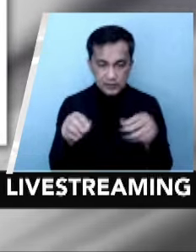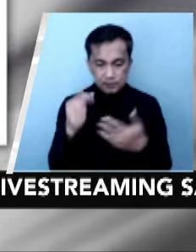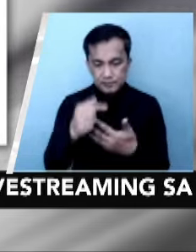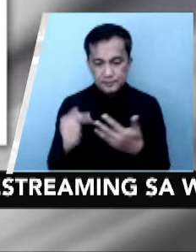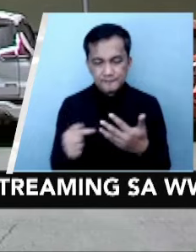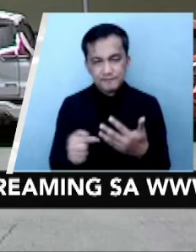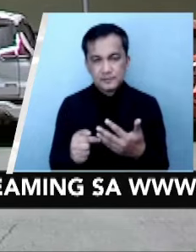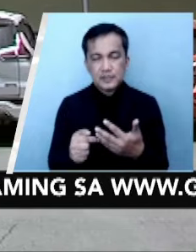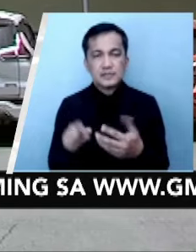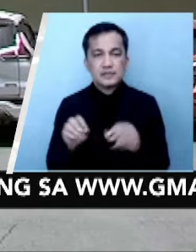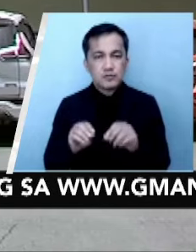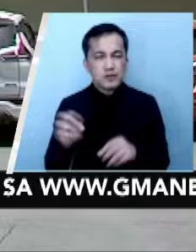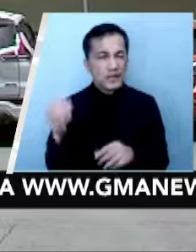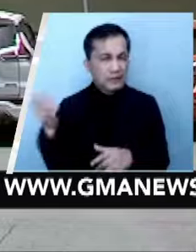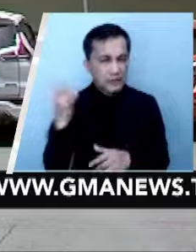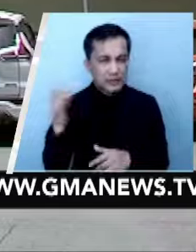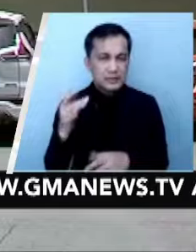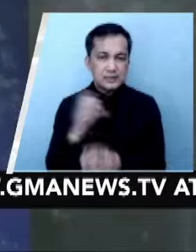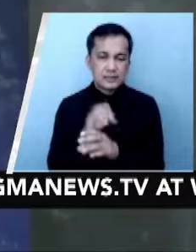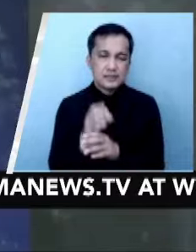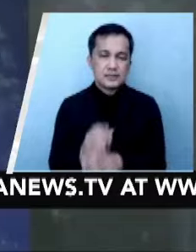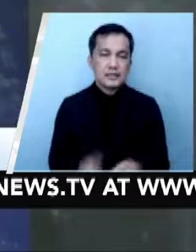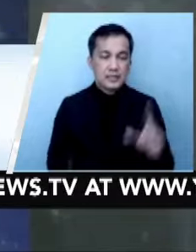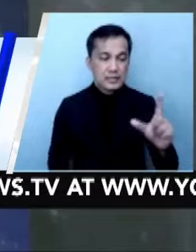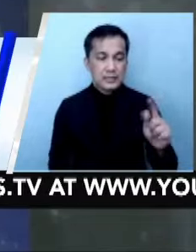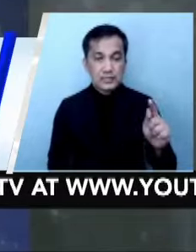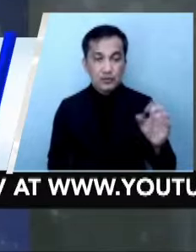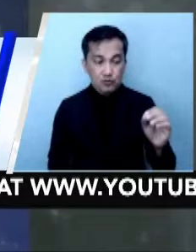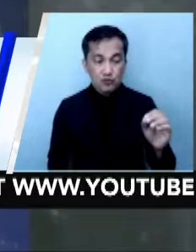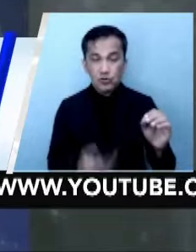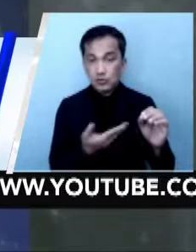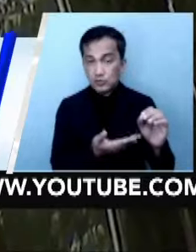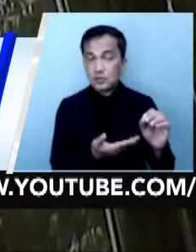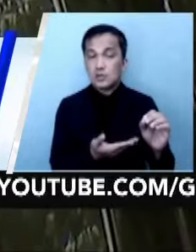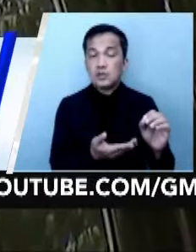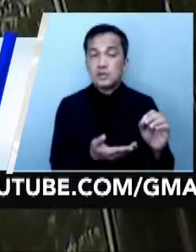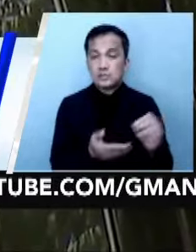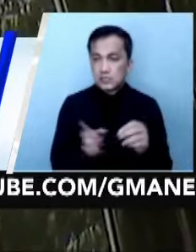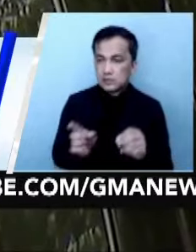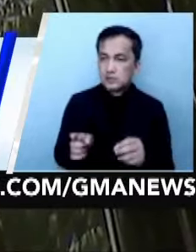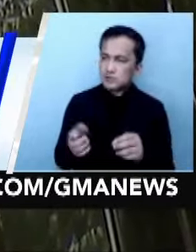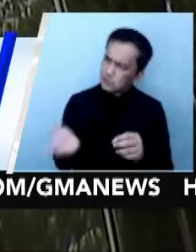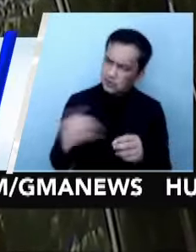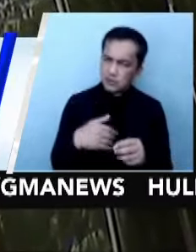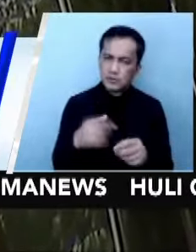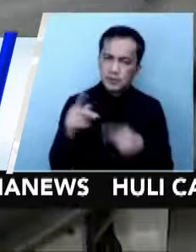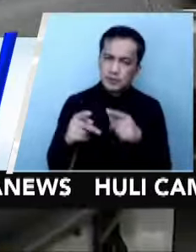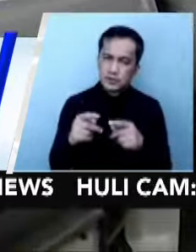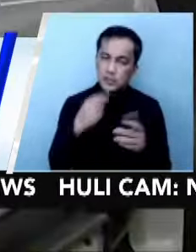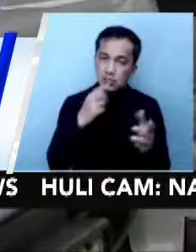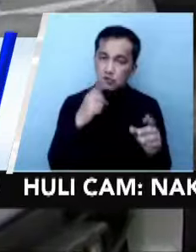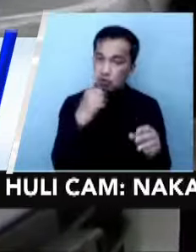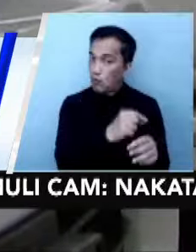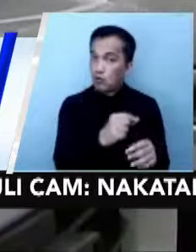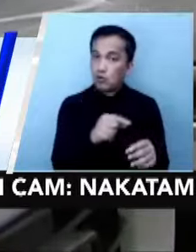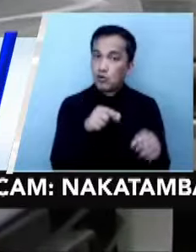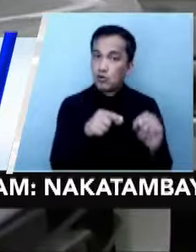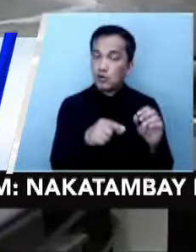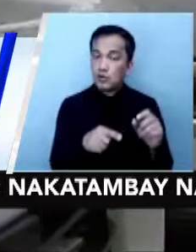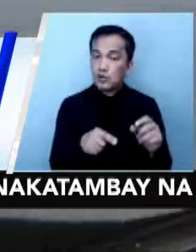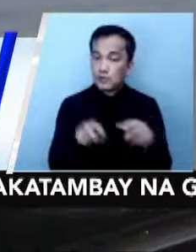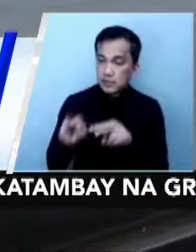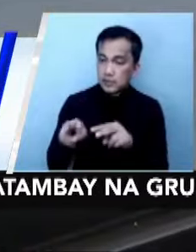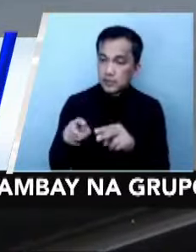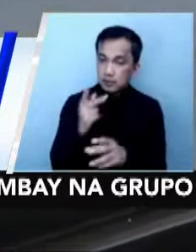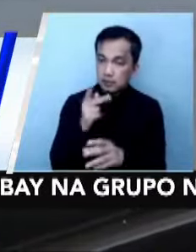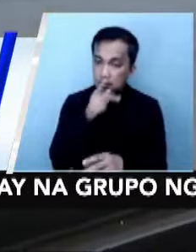sa sasakyan. Ang Land Transportation Office o LTO, hinikayat ang publiko na i-report sa kanila kung may maiispat ang pribadong sasakyan